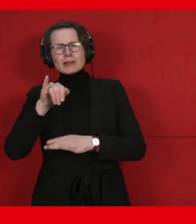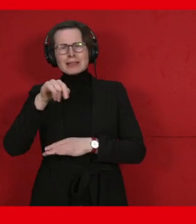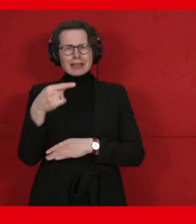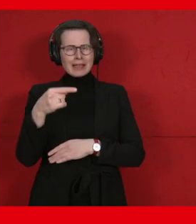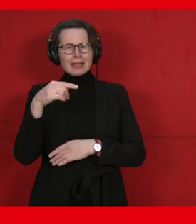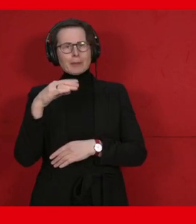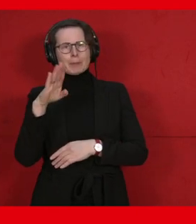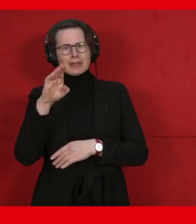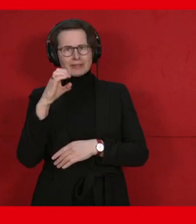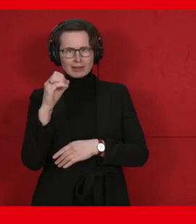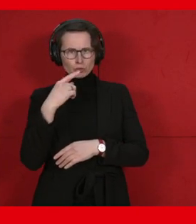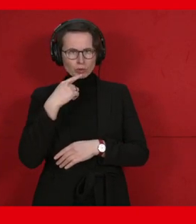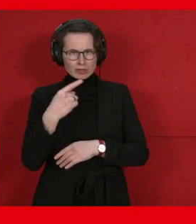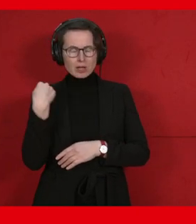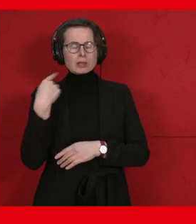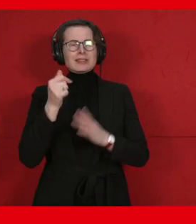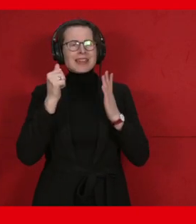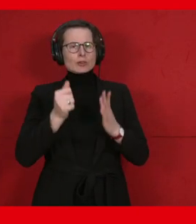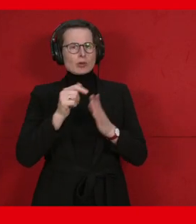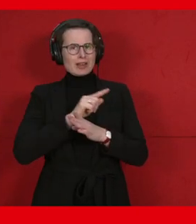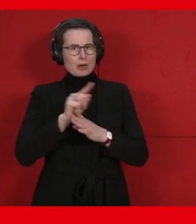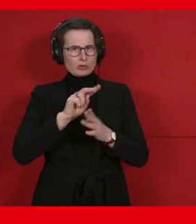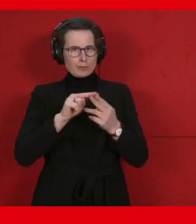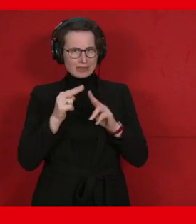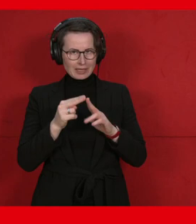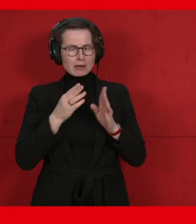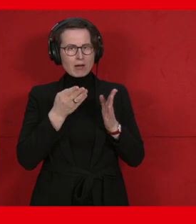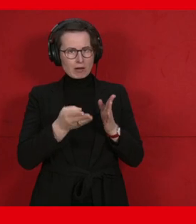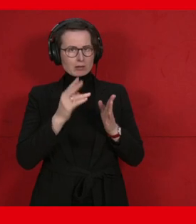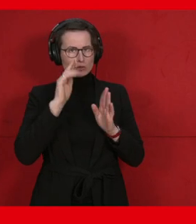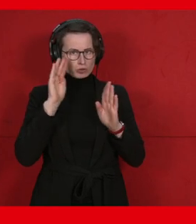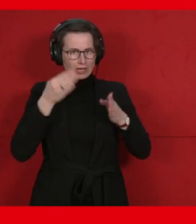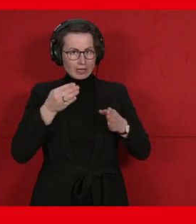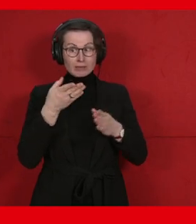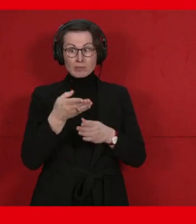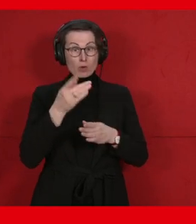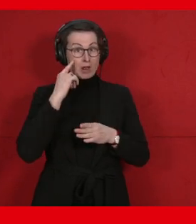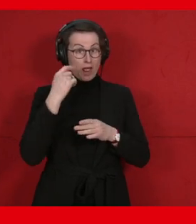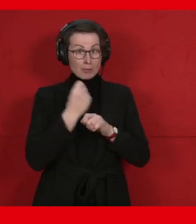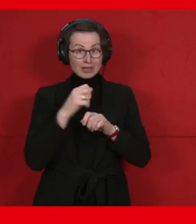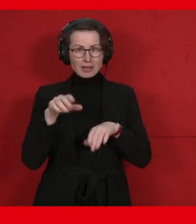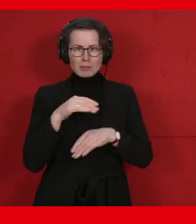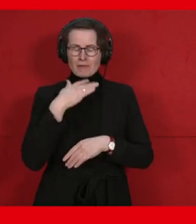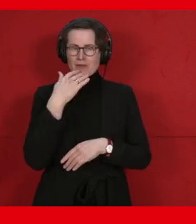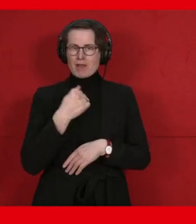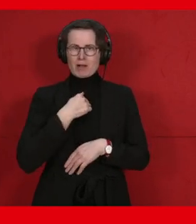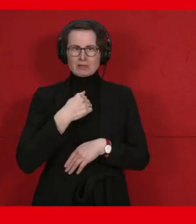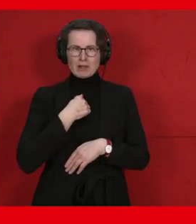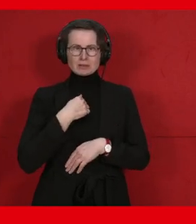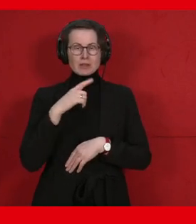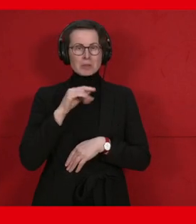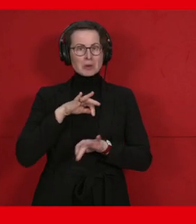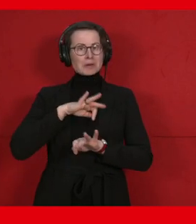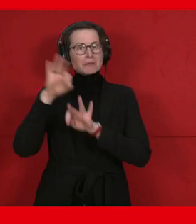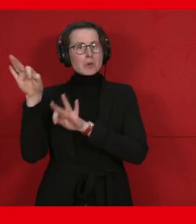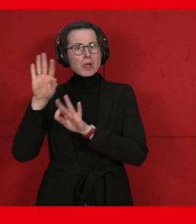zuständig, Arbeitnehmer, Arbeitnehmerinnen. Und da gibt es ja, muss ich Ihnen nicht erzählen, große Ängste. Gehört das nicht zu Ihren Hausaufgaben